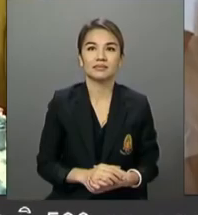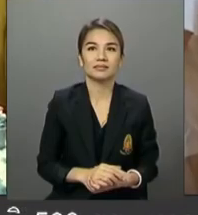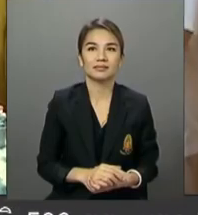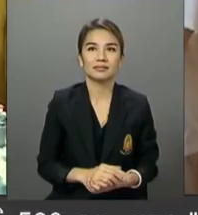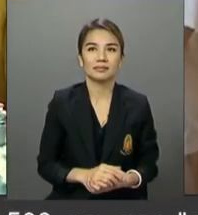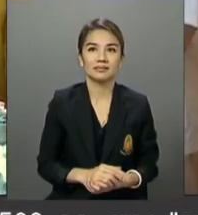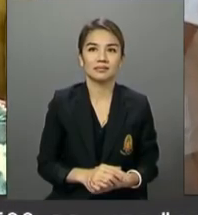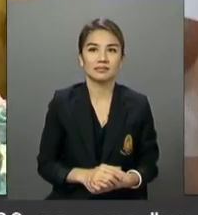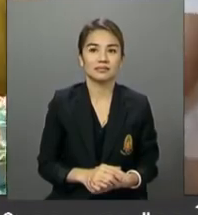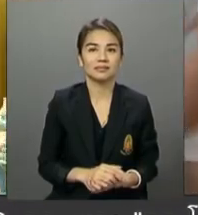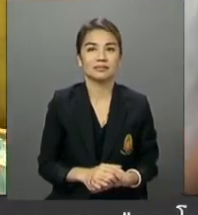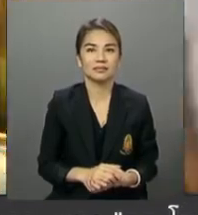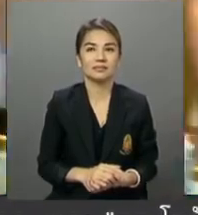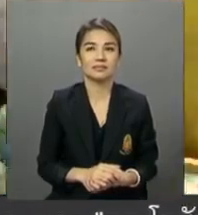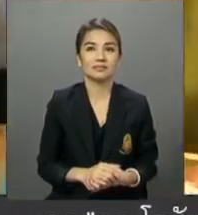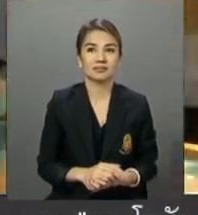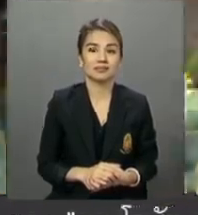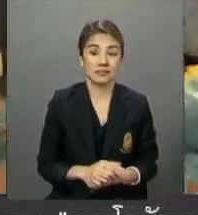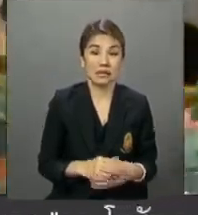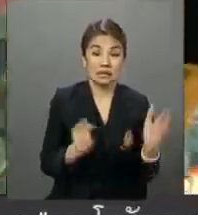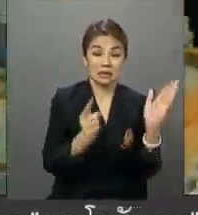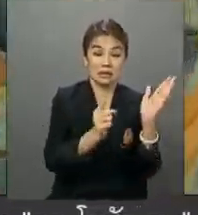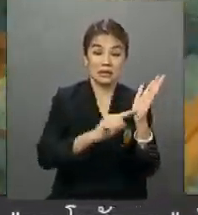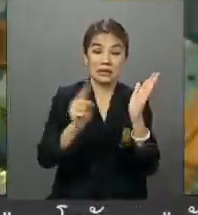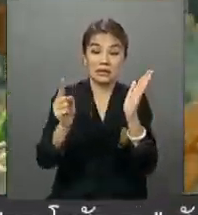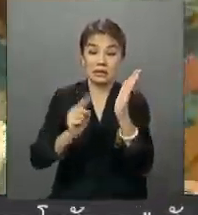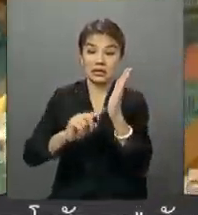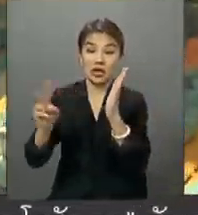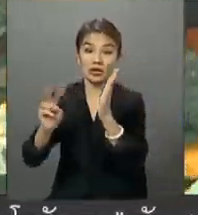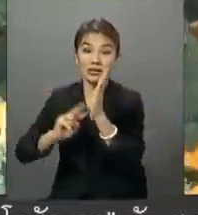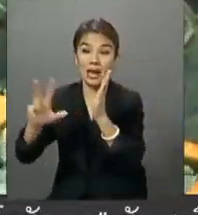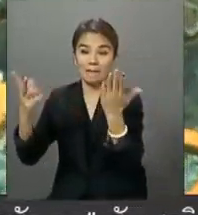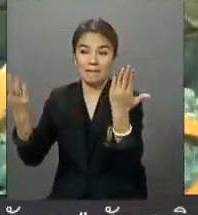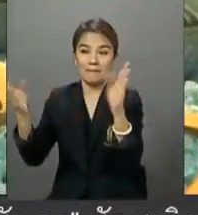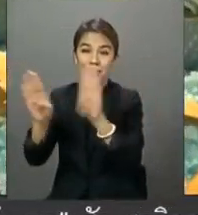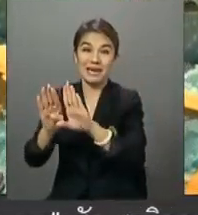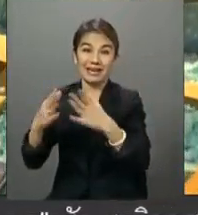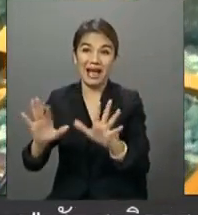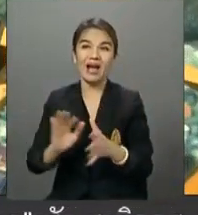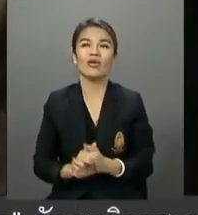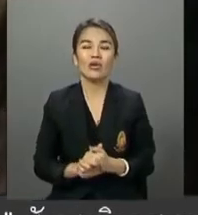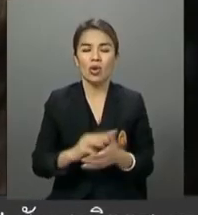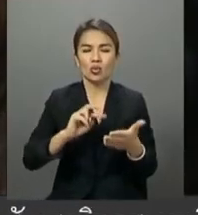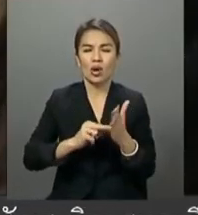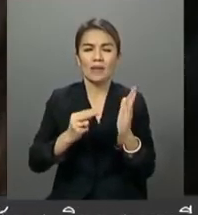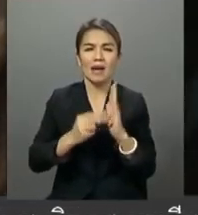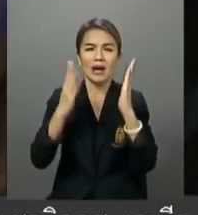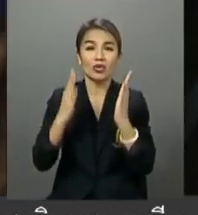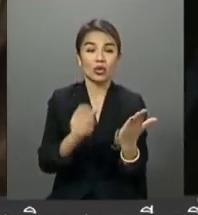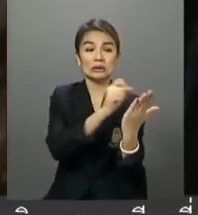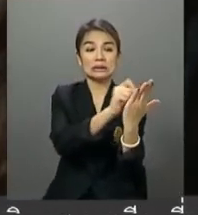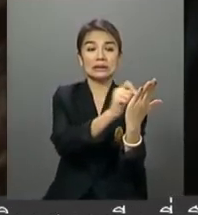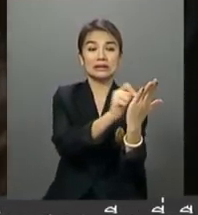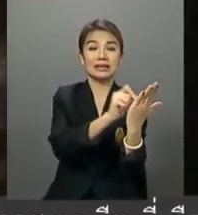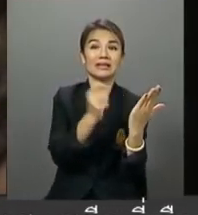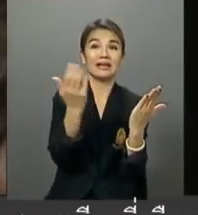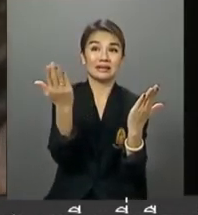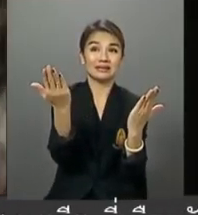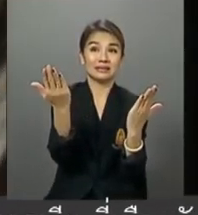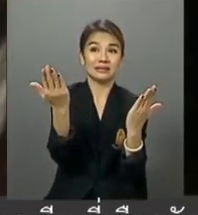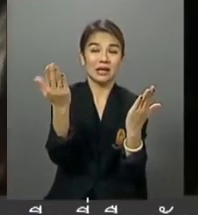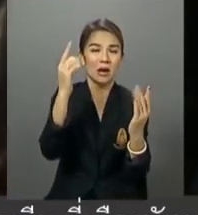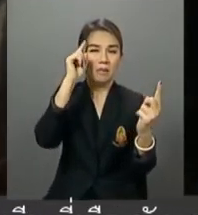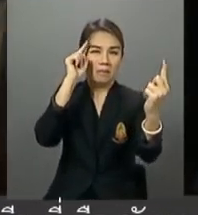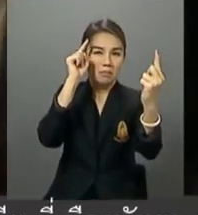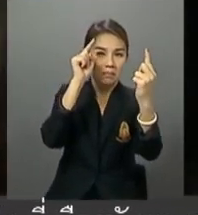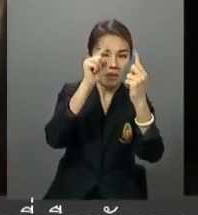3 2 1 หลังปิดฉากนวนิยายโลกเวทมนต์ไตรภาคชุดแรกในชีวิตนักเขียนสาวนามปากกาเพียเรตตาดอนยังตั้งเป้าหมายเปลี่